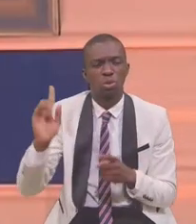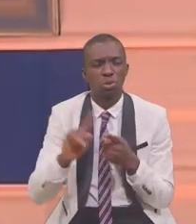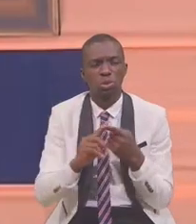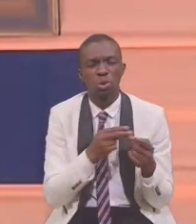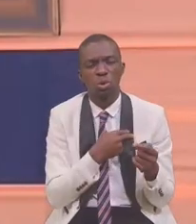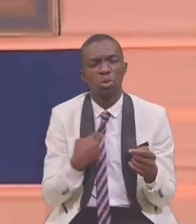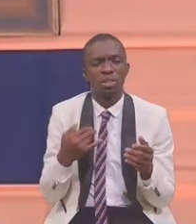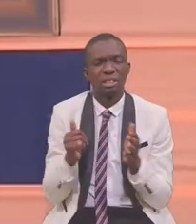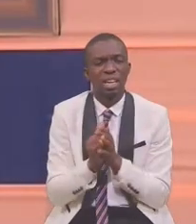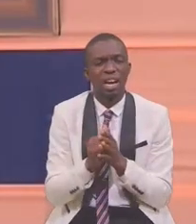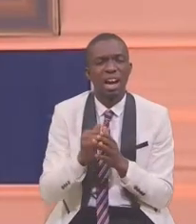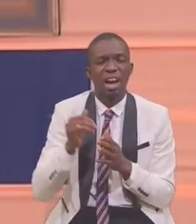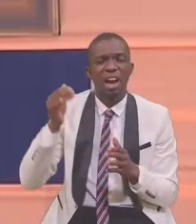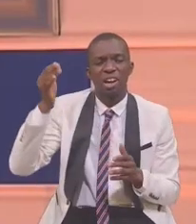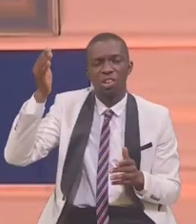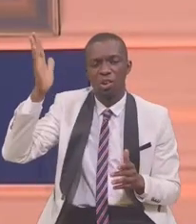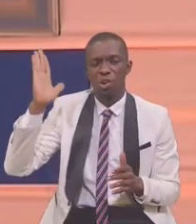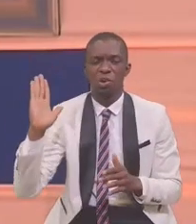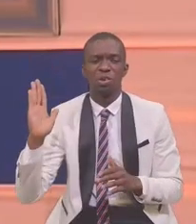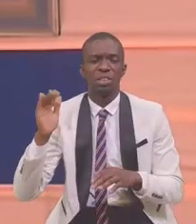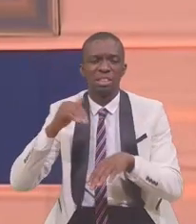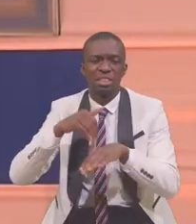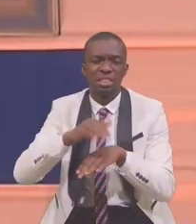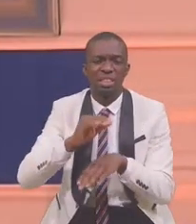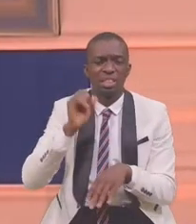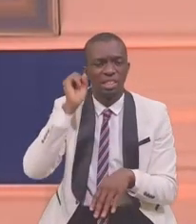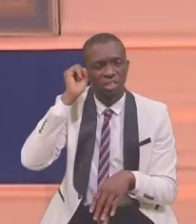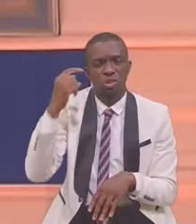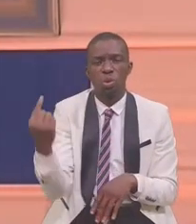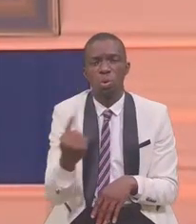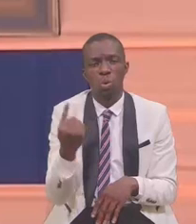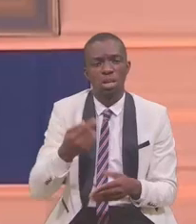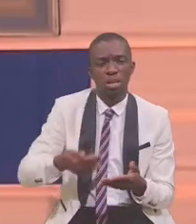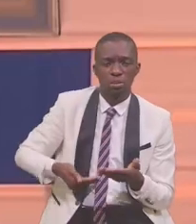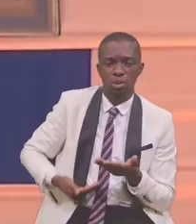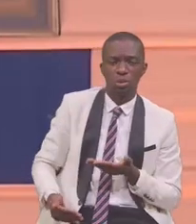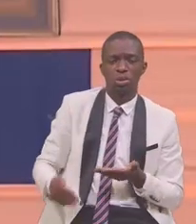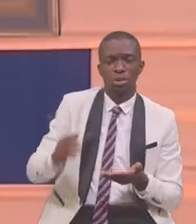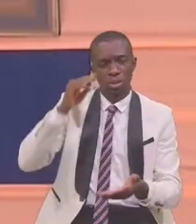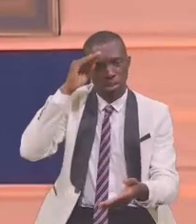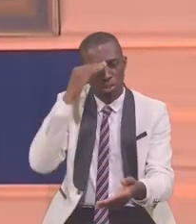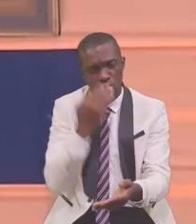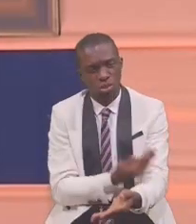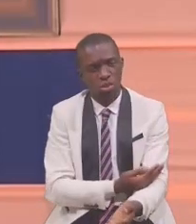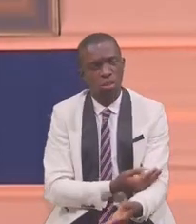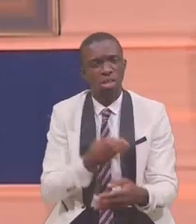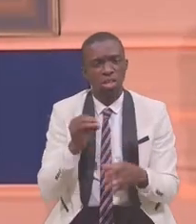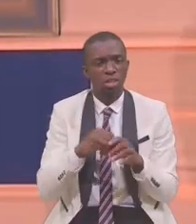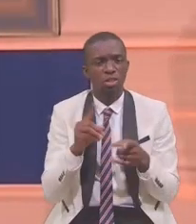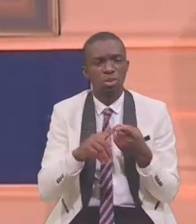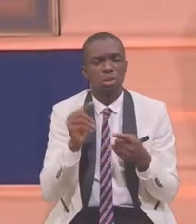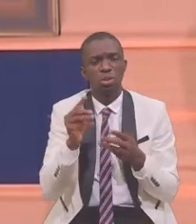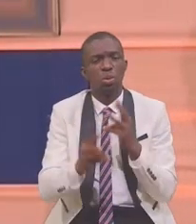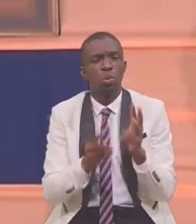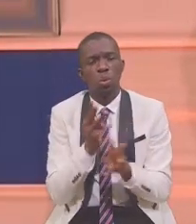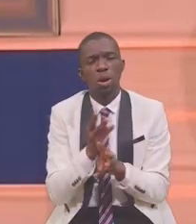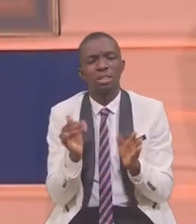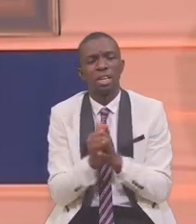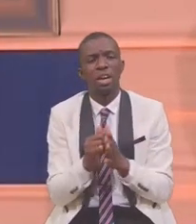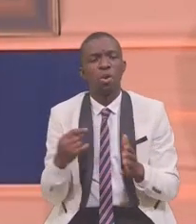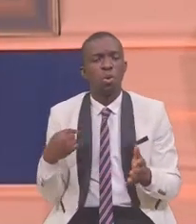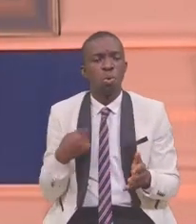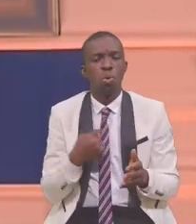envoyé son Fils unique dans le monde afin que nous vivions par lui,